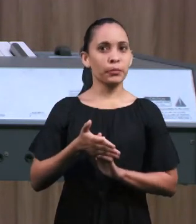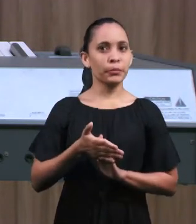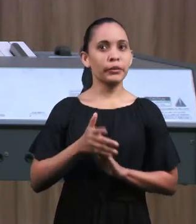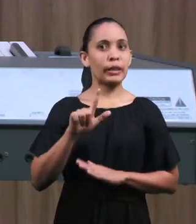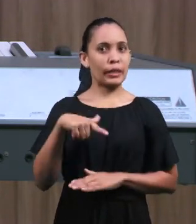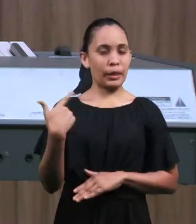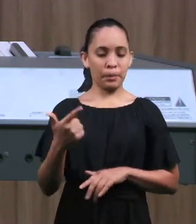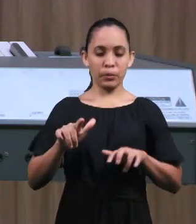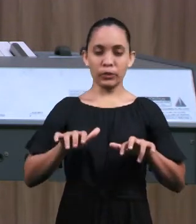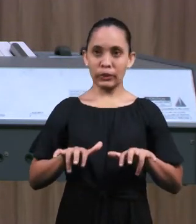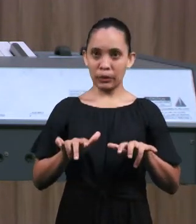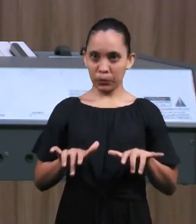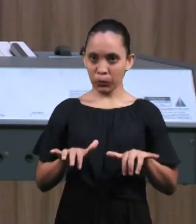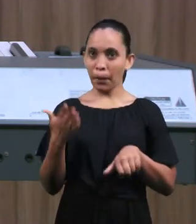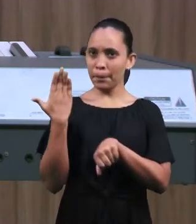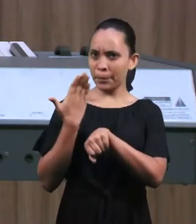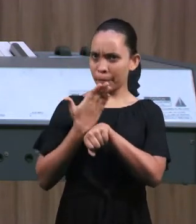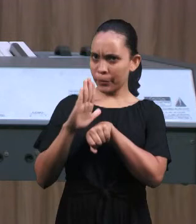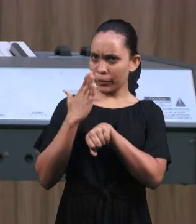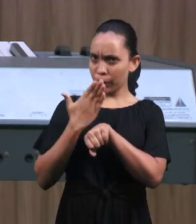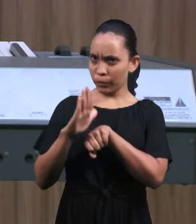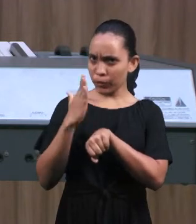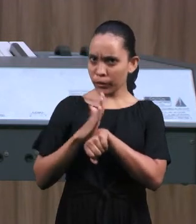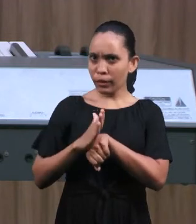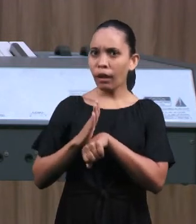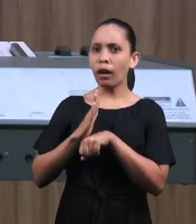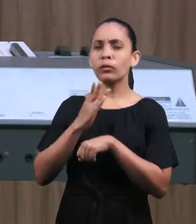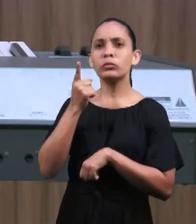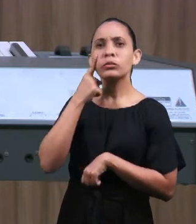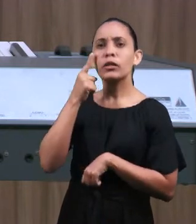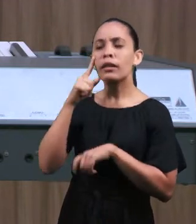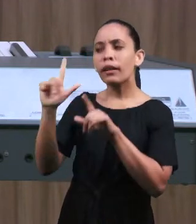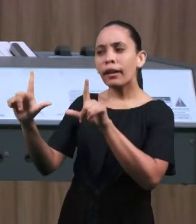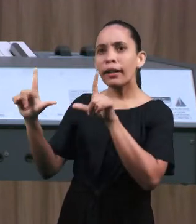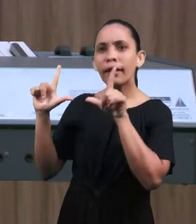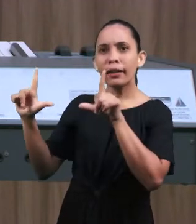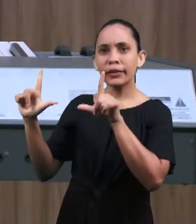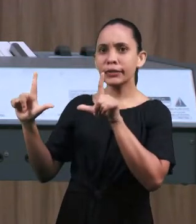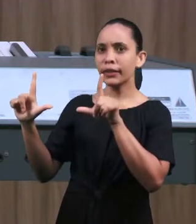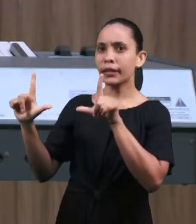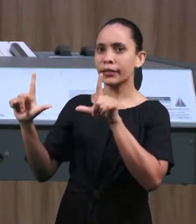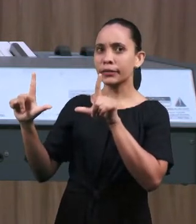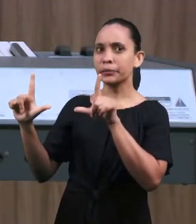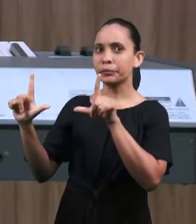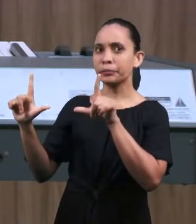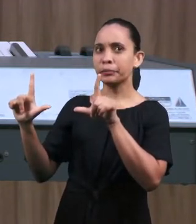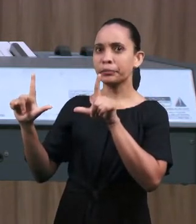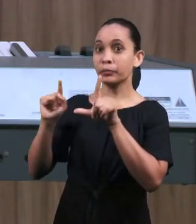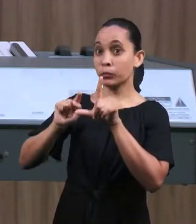allons jouer avec la main droite notre clavier. Passons à la phrase jaune. Do, ré, mi,